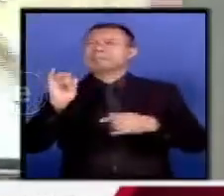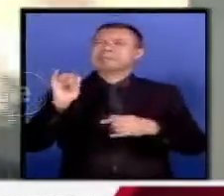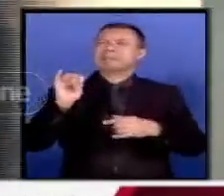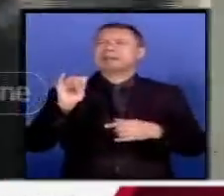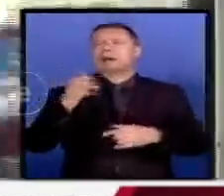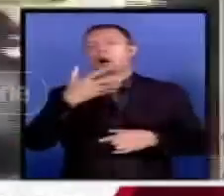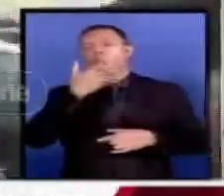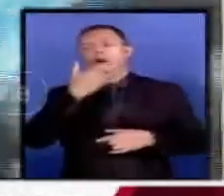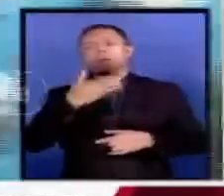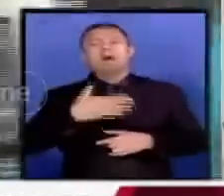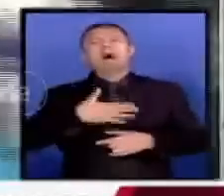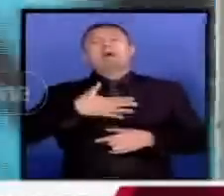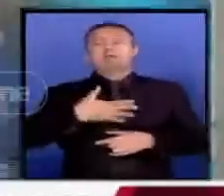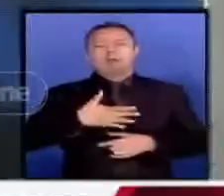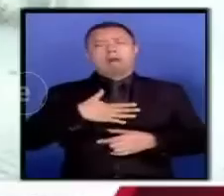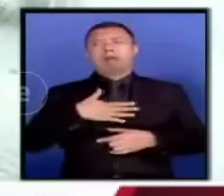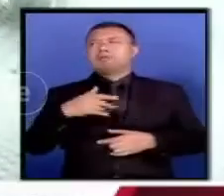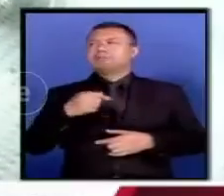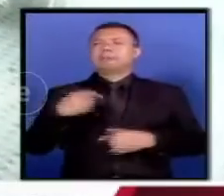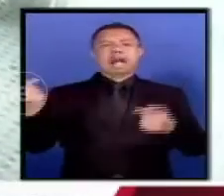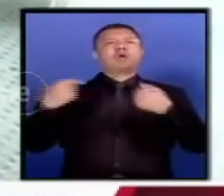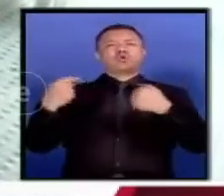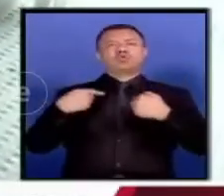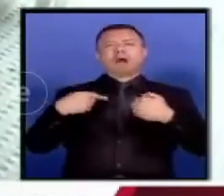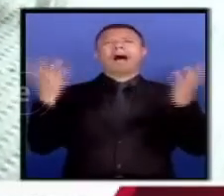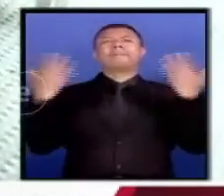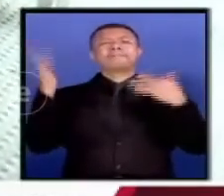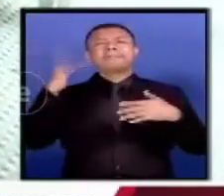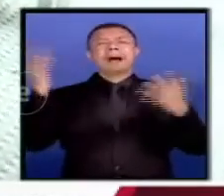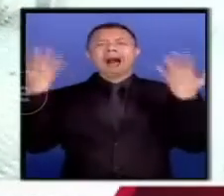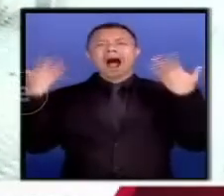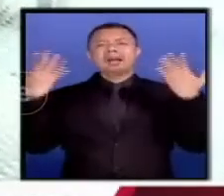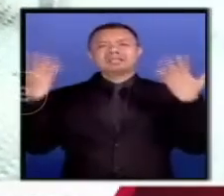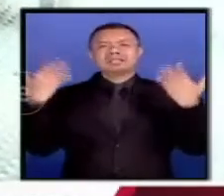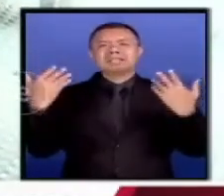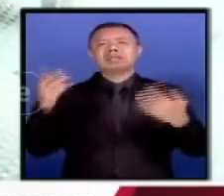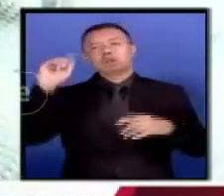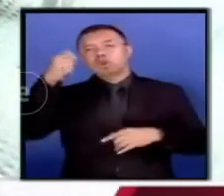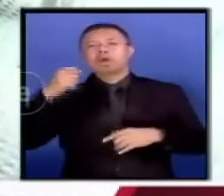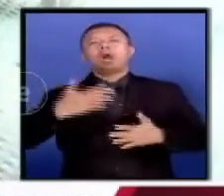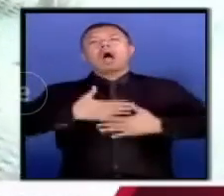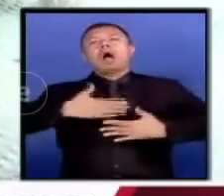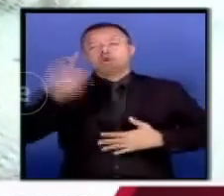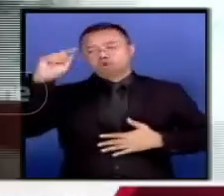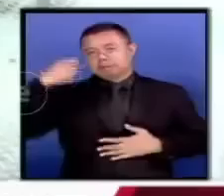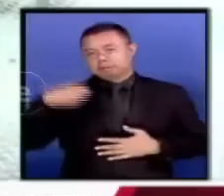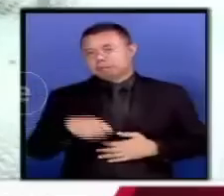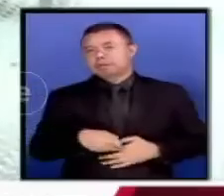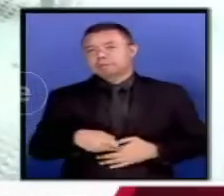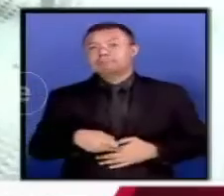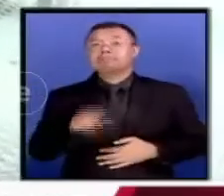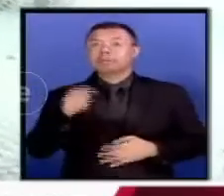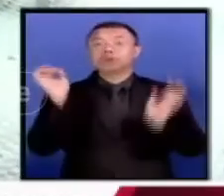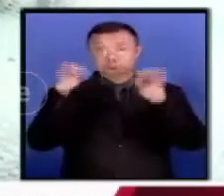namanya, selain nggak nyaman, ya panas juga, susah ini juga bernapas kayaknya. Berarti